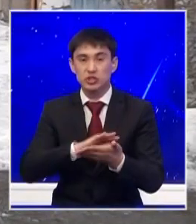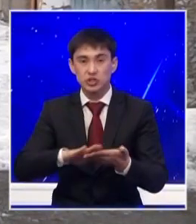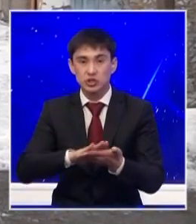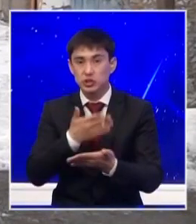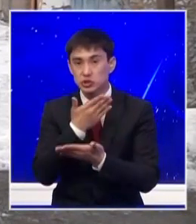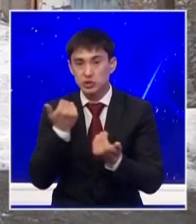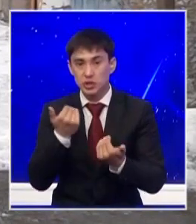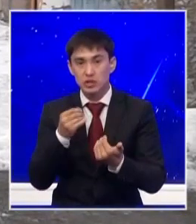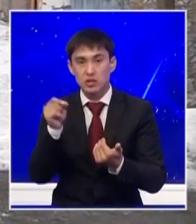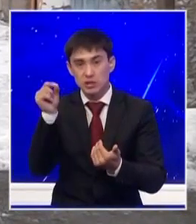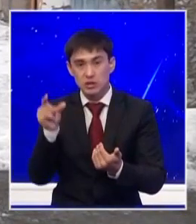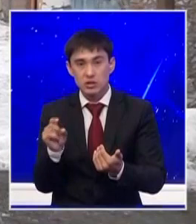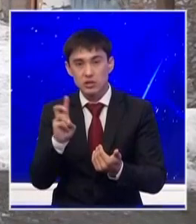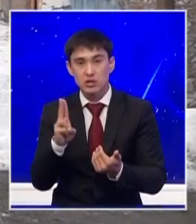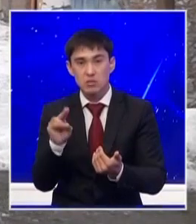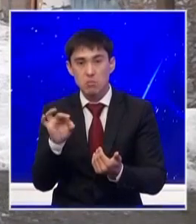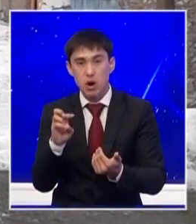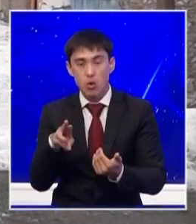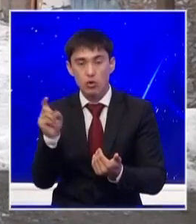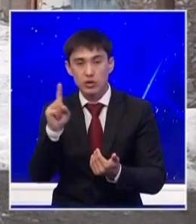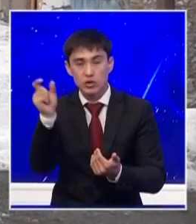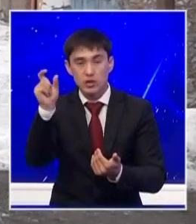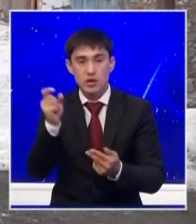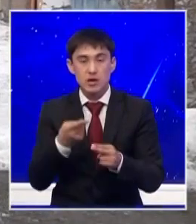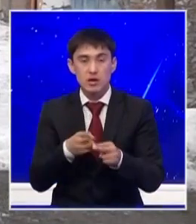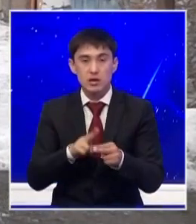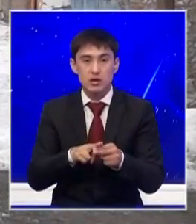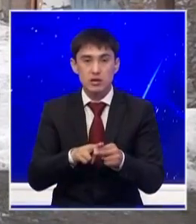неочищенные дымоходы а также